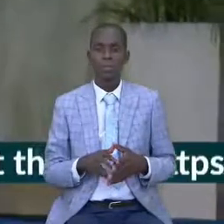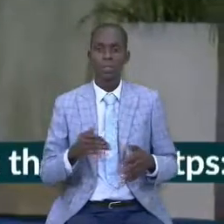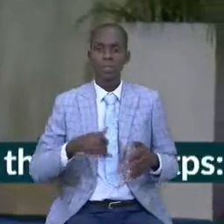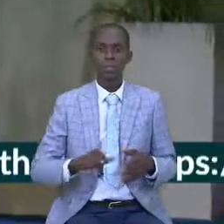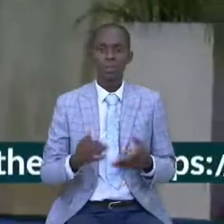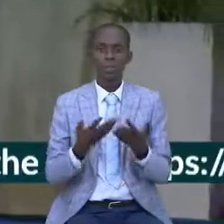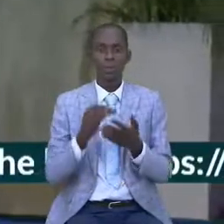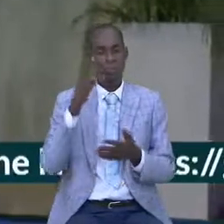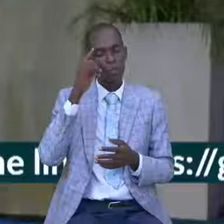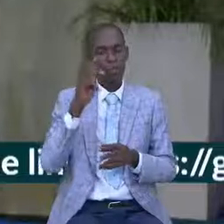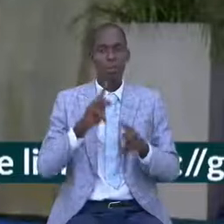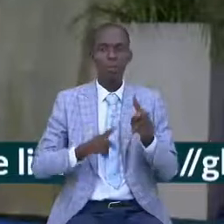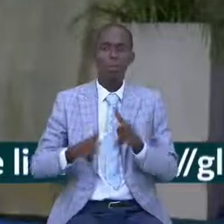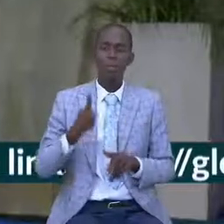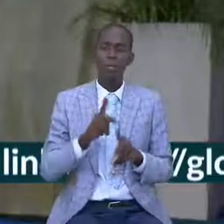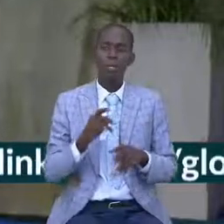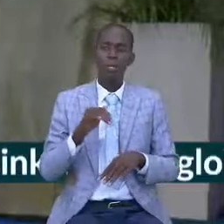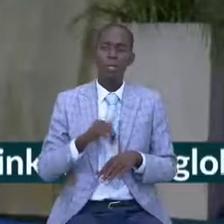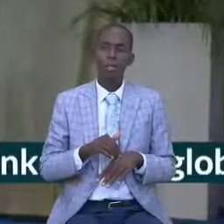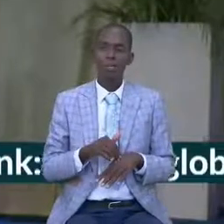Parlez au Seigneur.